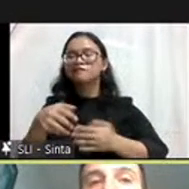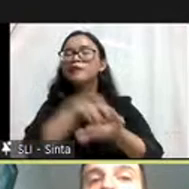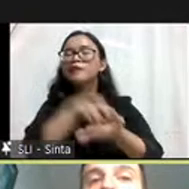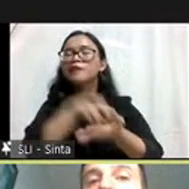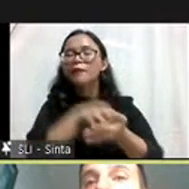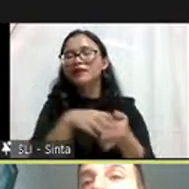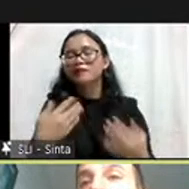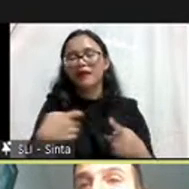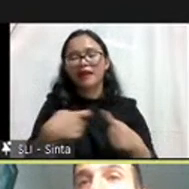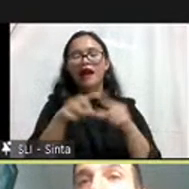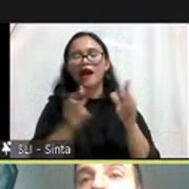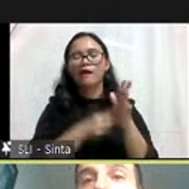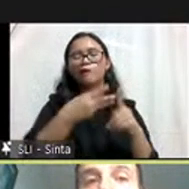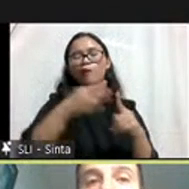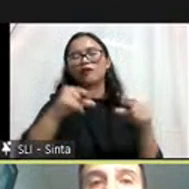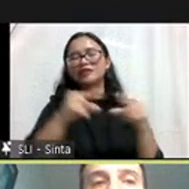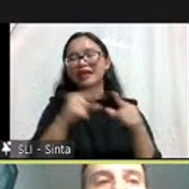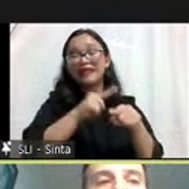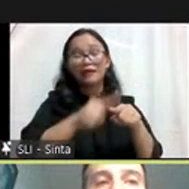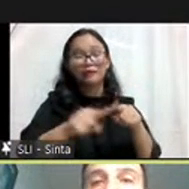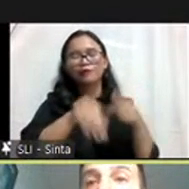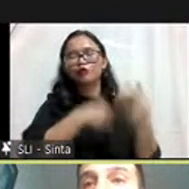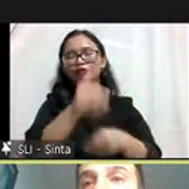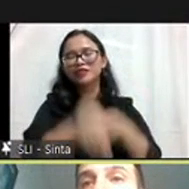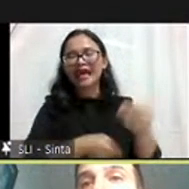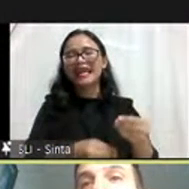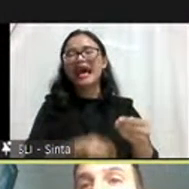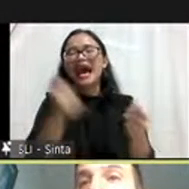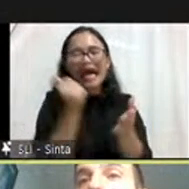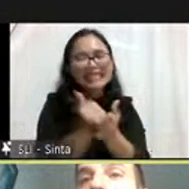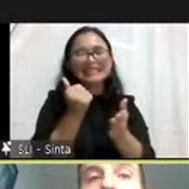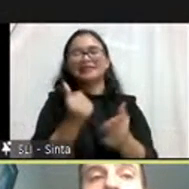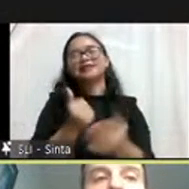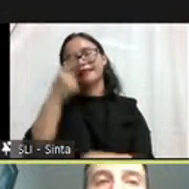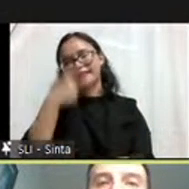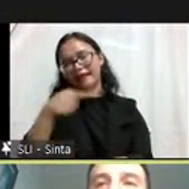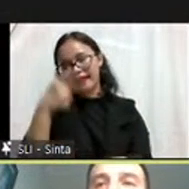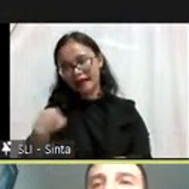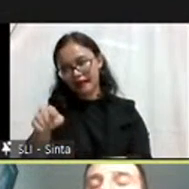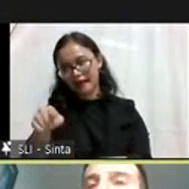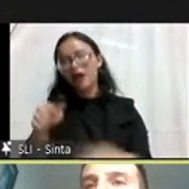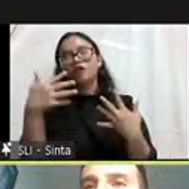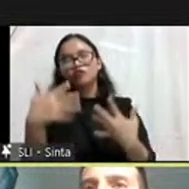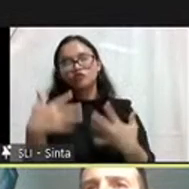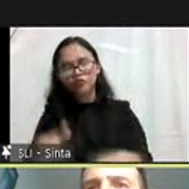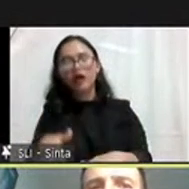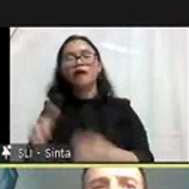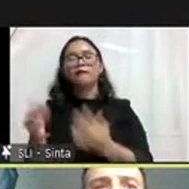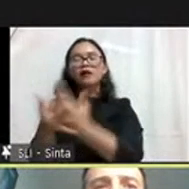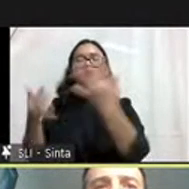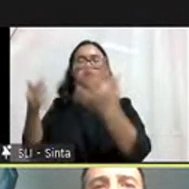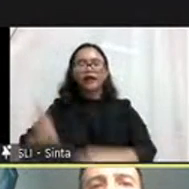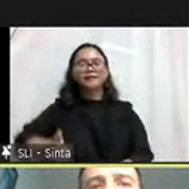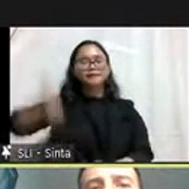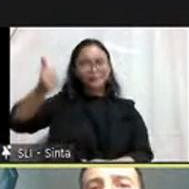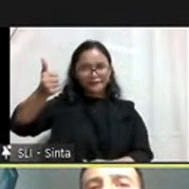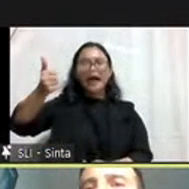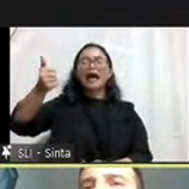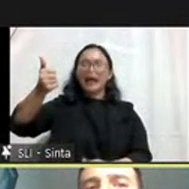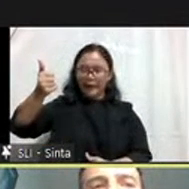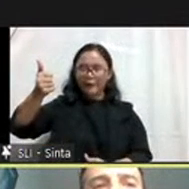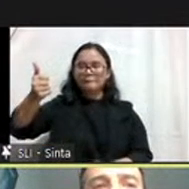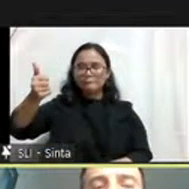2021 2020 kemudian mereka memenangkan kasus ini dan